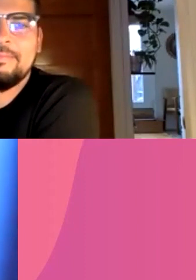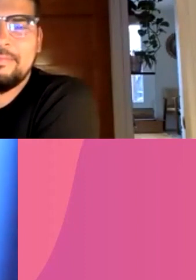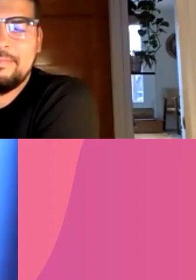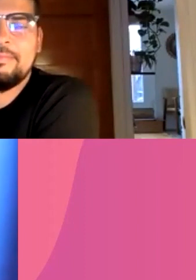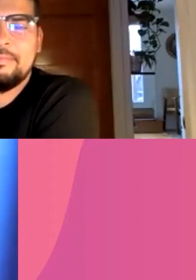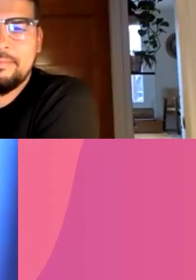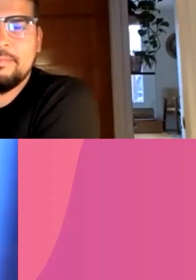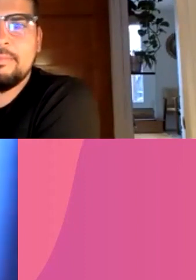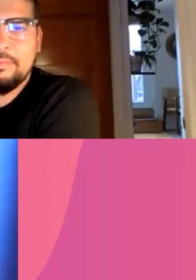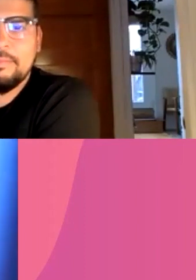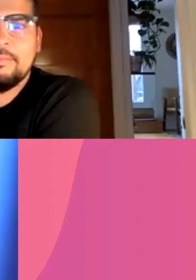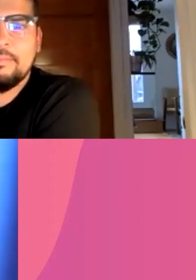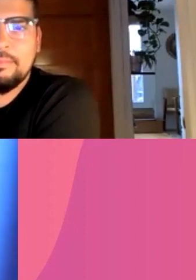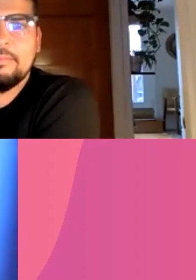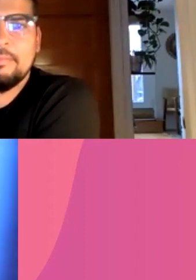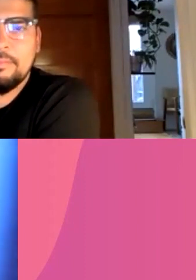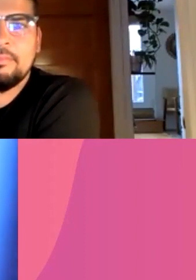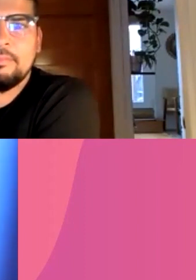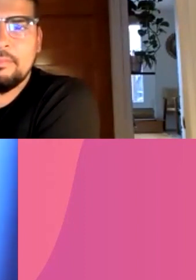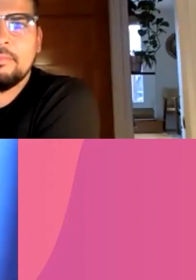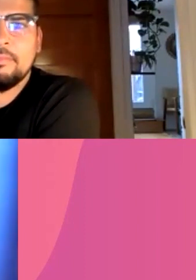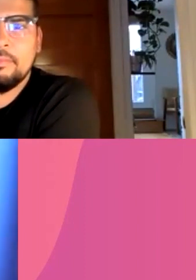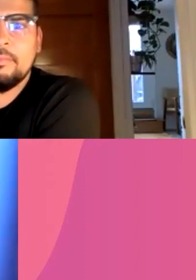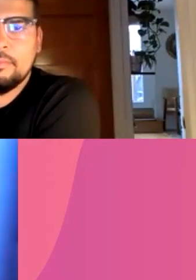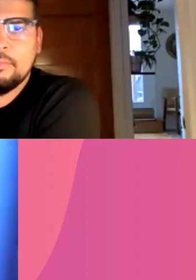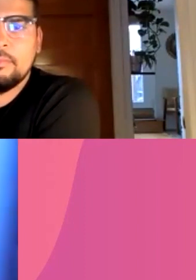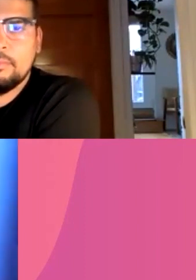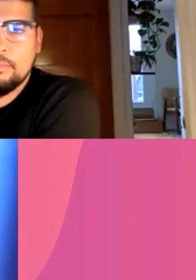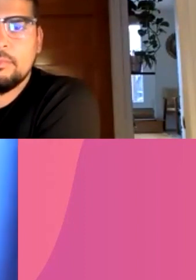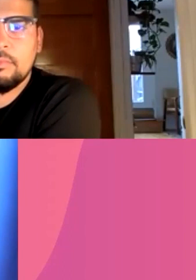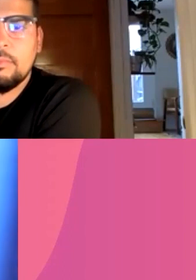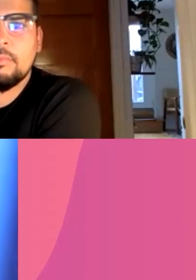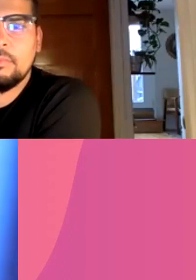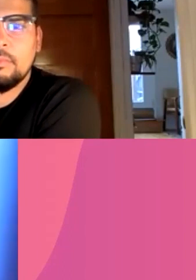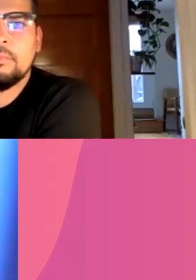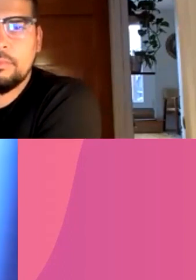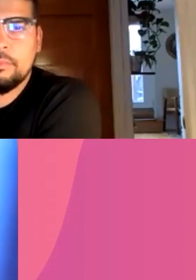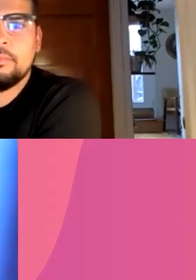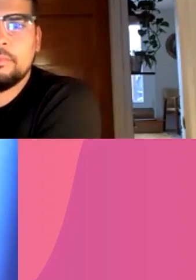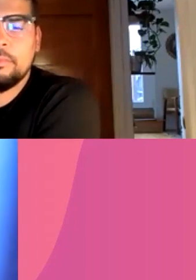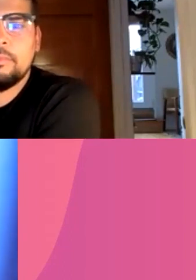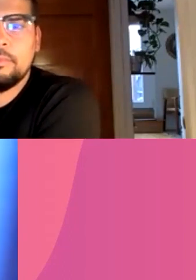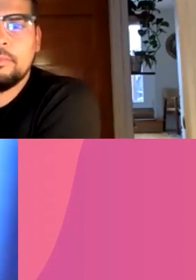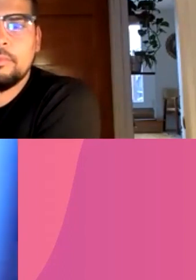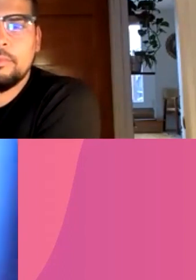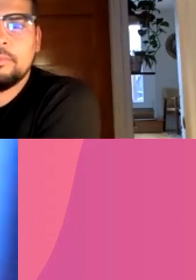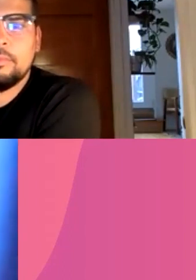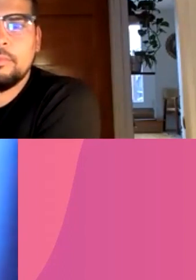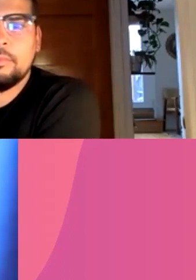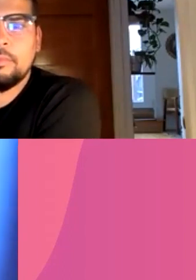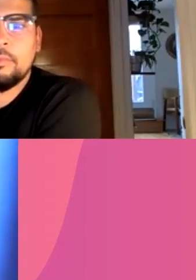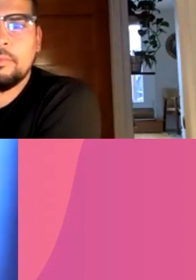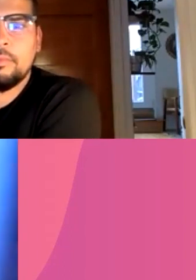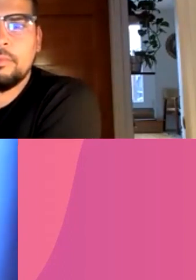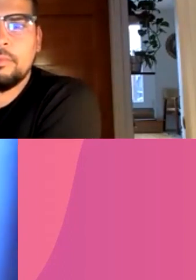ça, ça prend du temps. Que peut-on faire maintenant pour diffuser l'information immédiatement afin qu'on puisse faire